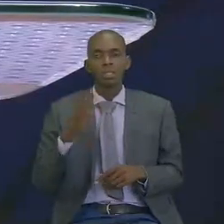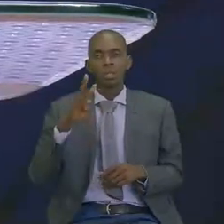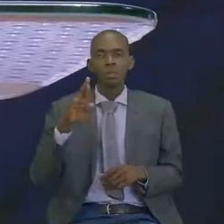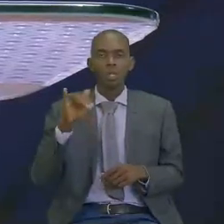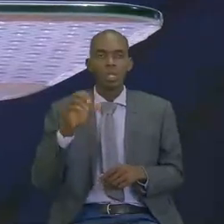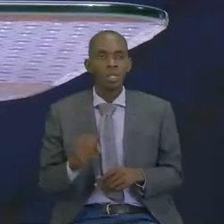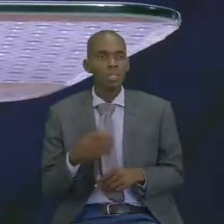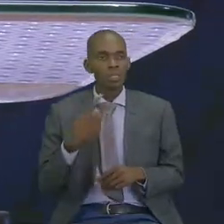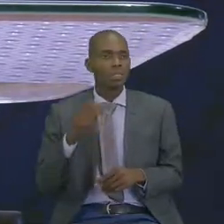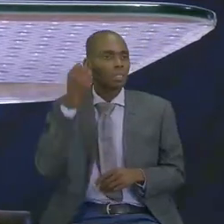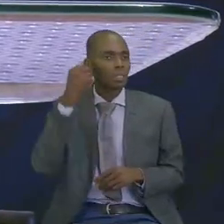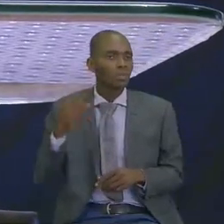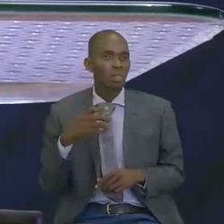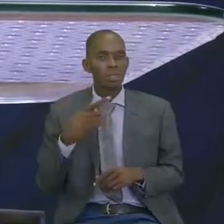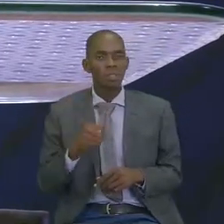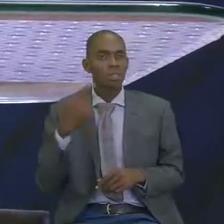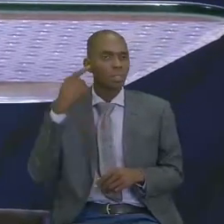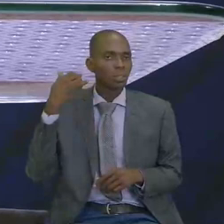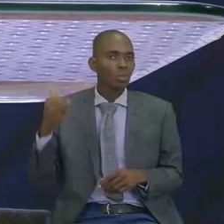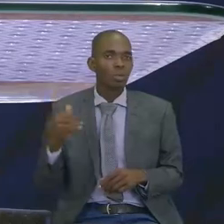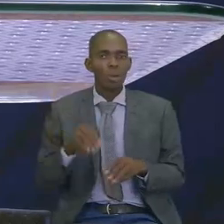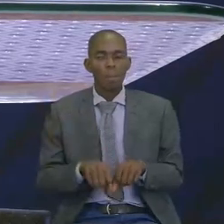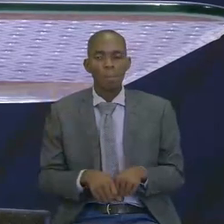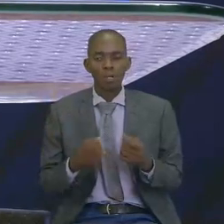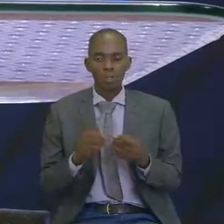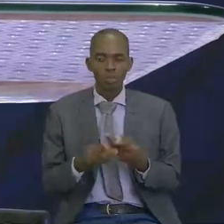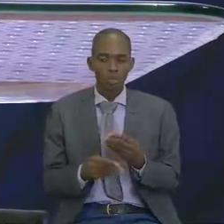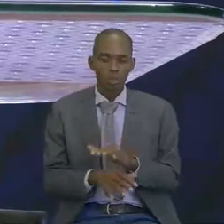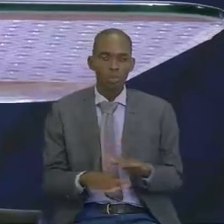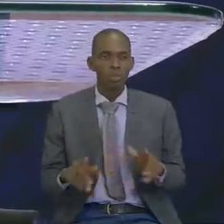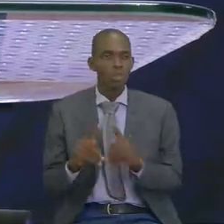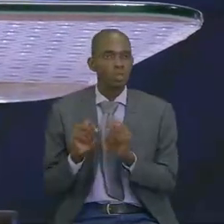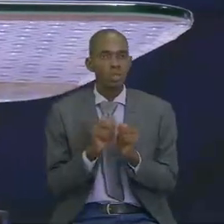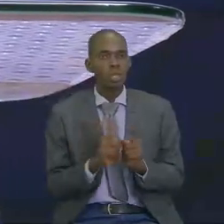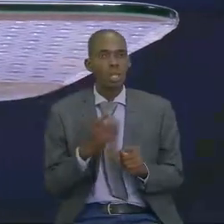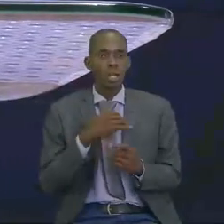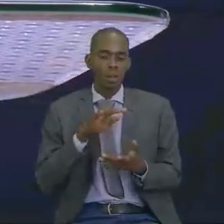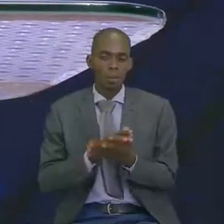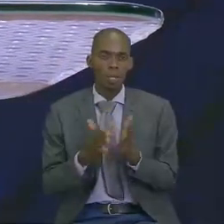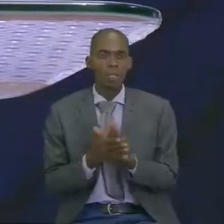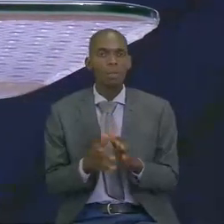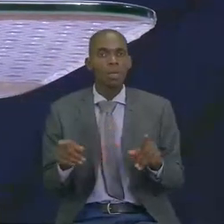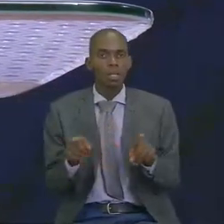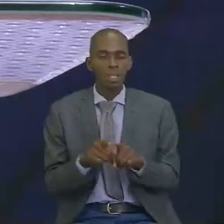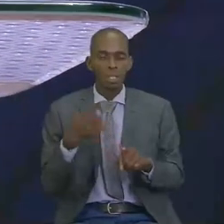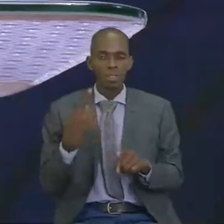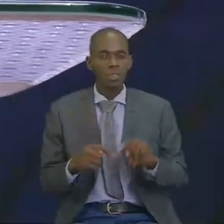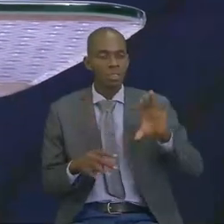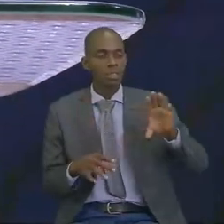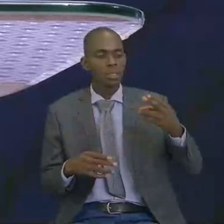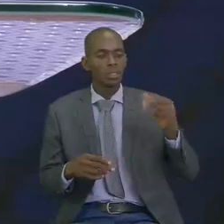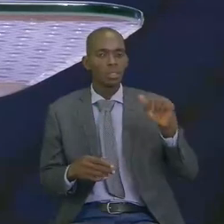l'or furent brisés ensemble et devint comme la balle qui